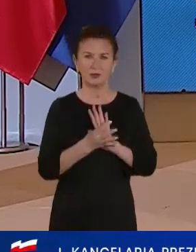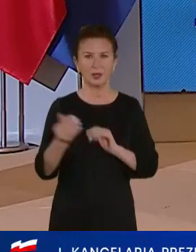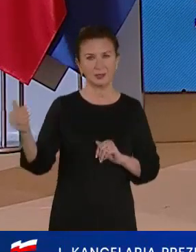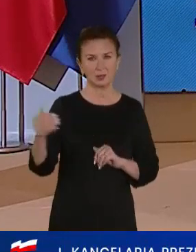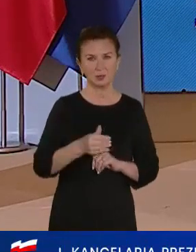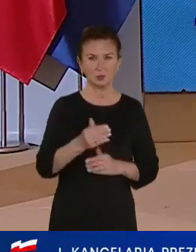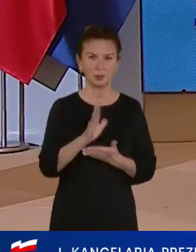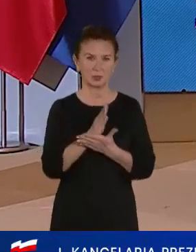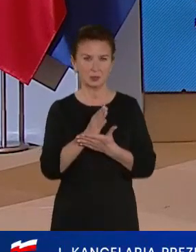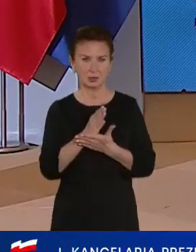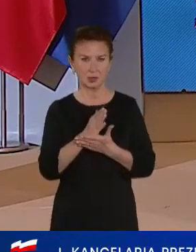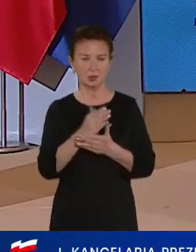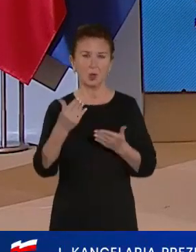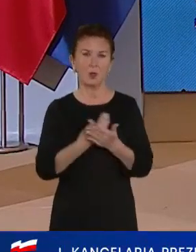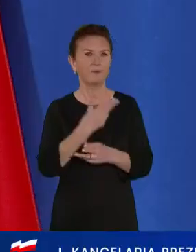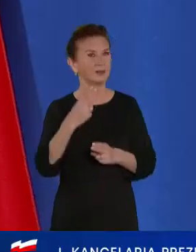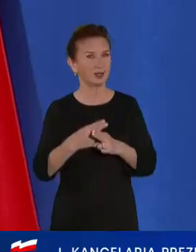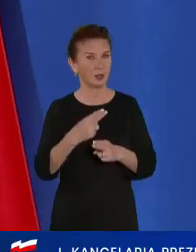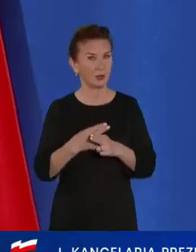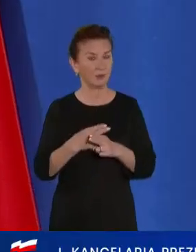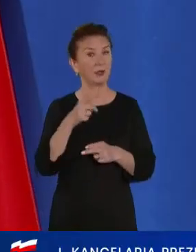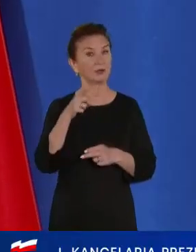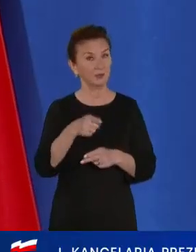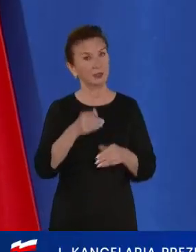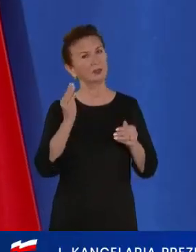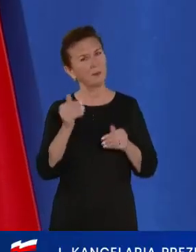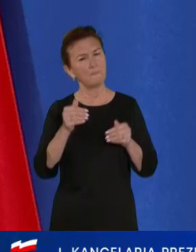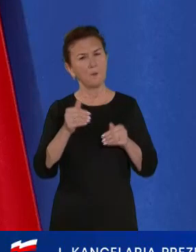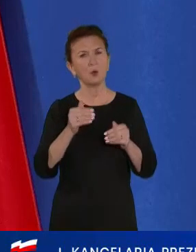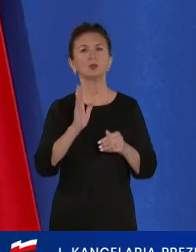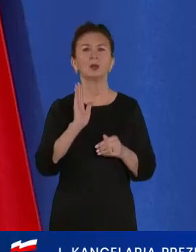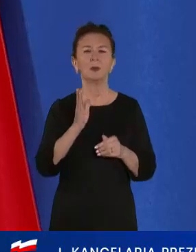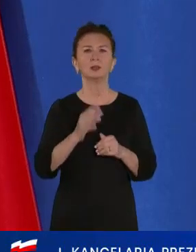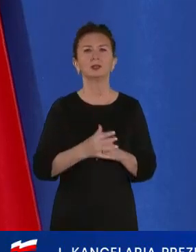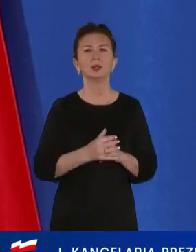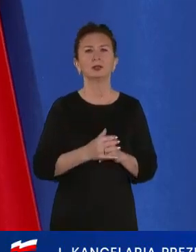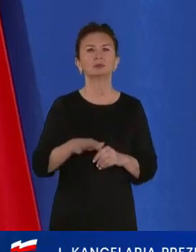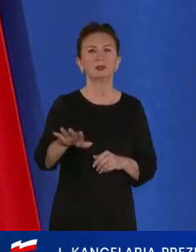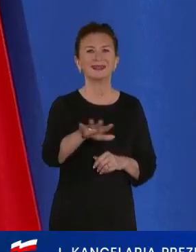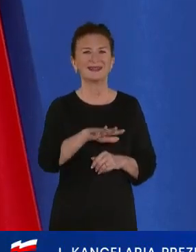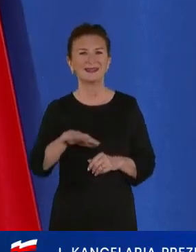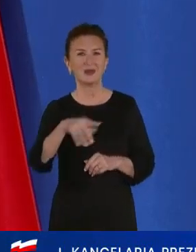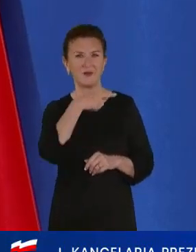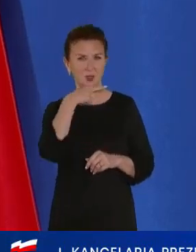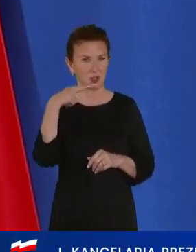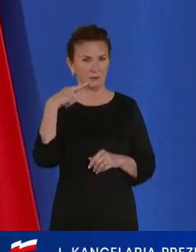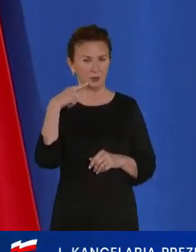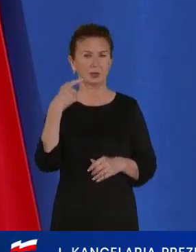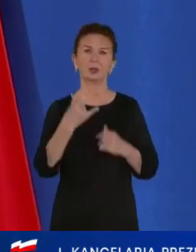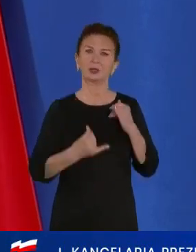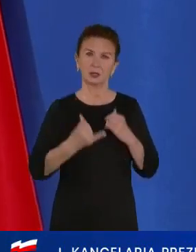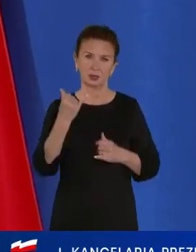zachorowań średnio, to wtedy przewidujemy potencjalnie powrót do strefy czerwonej.